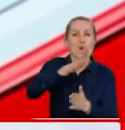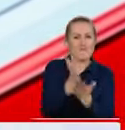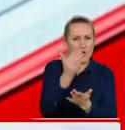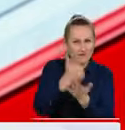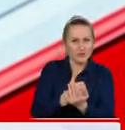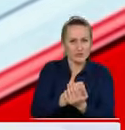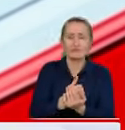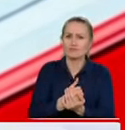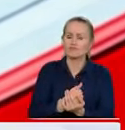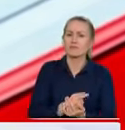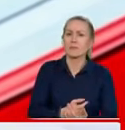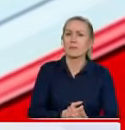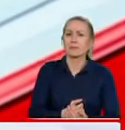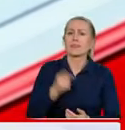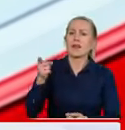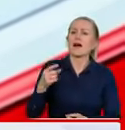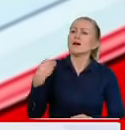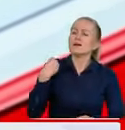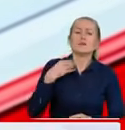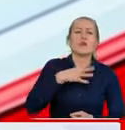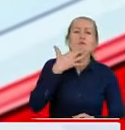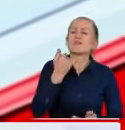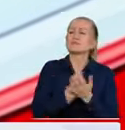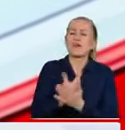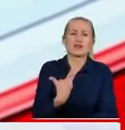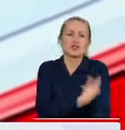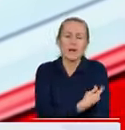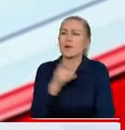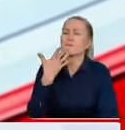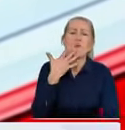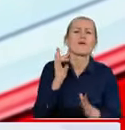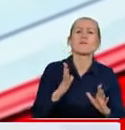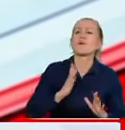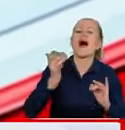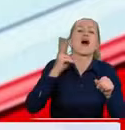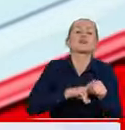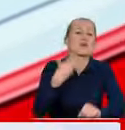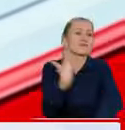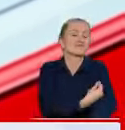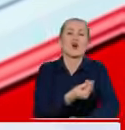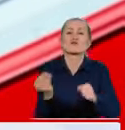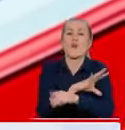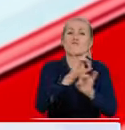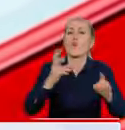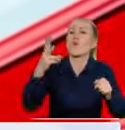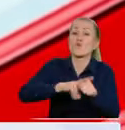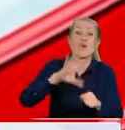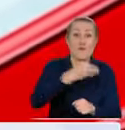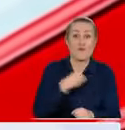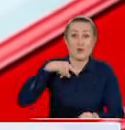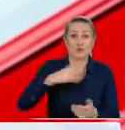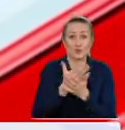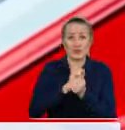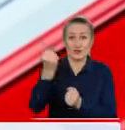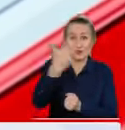i podnosił on sprawę szczepień i pytał, a na którego koronawirusa mamy się szczepić, bo w Polsce mamy już 3, więc ja